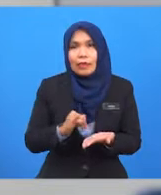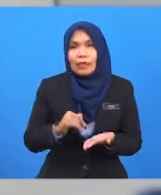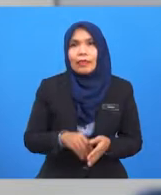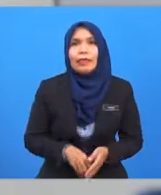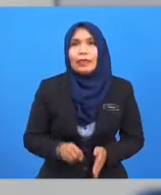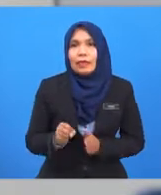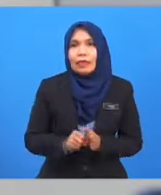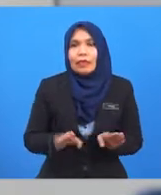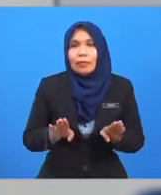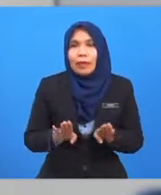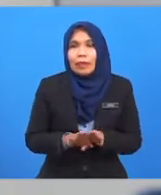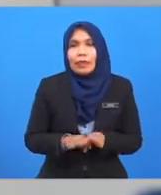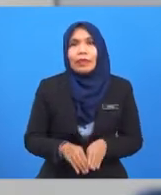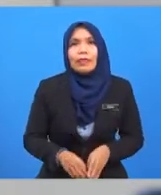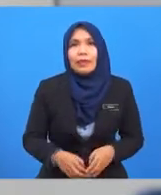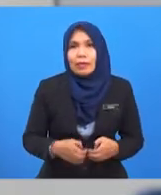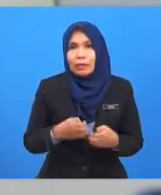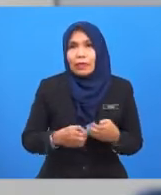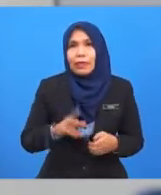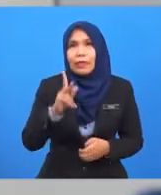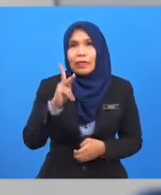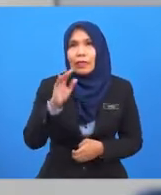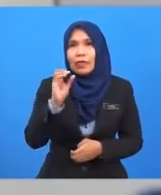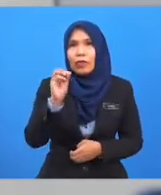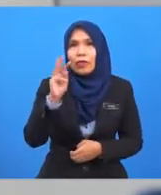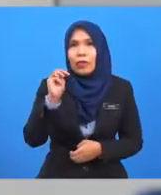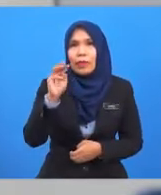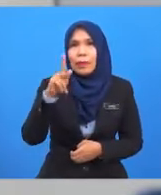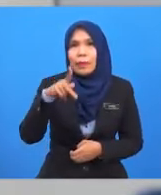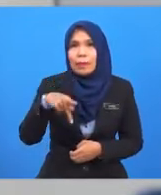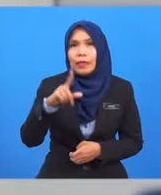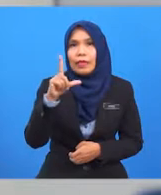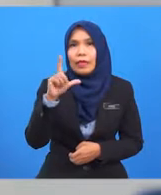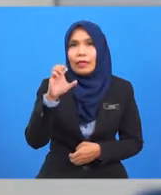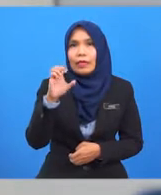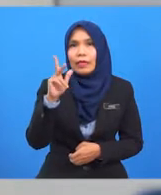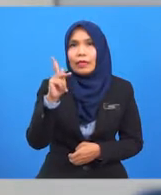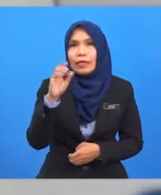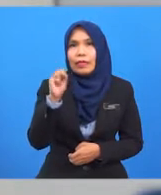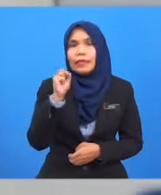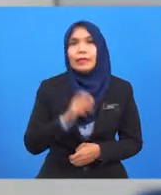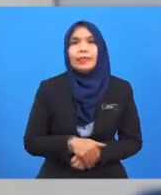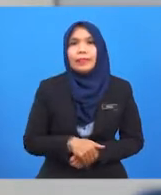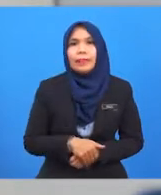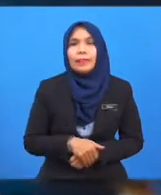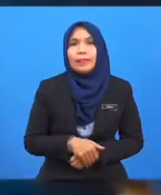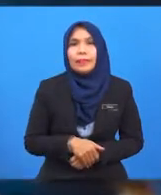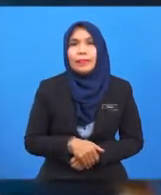Jadi, pengasah pensel yang ditunjukkan tadi adalah sebuah mesin